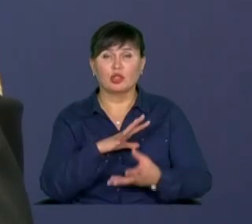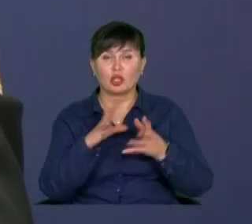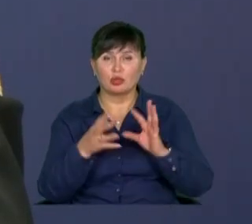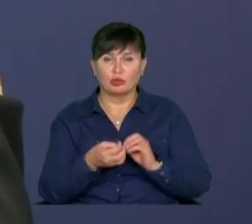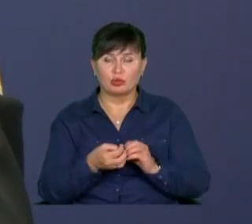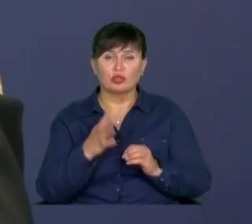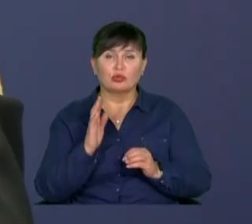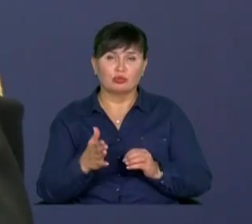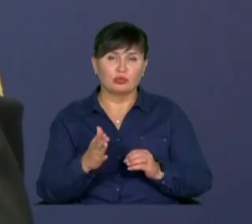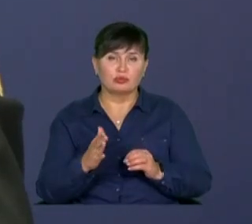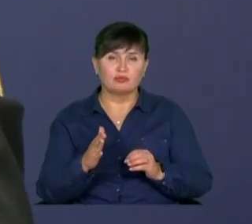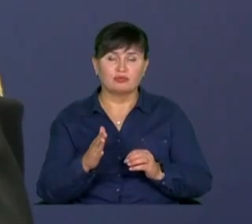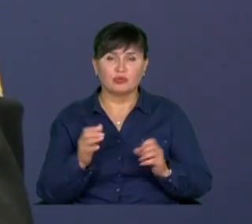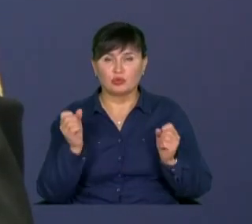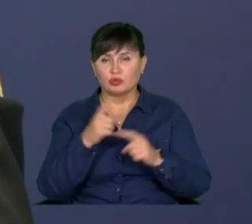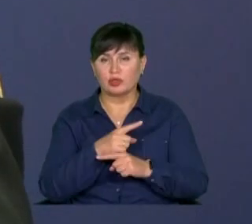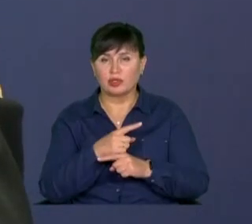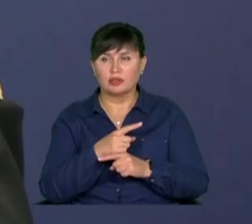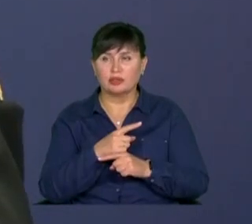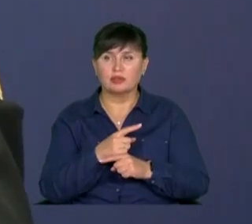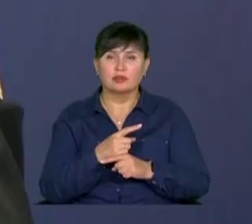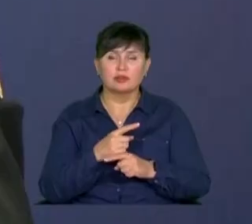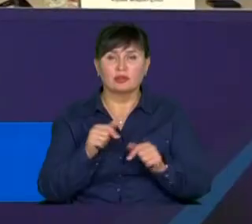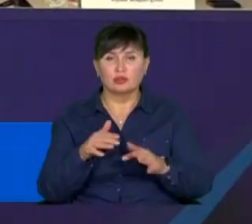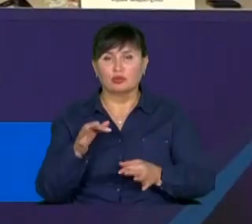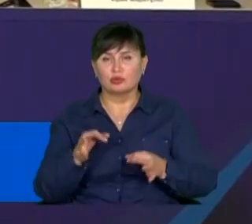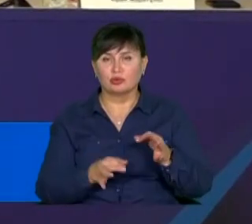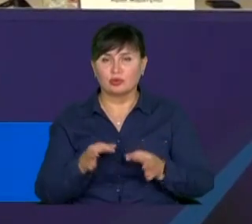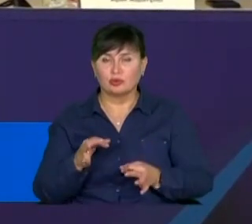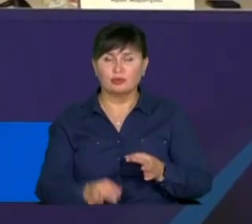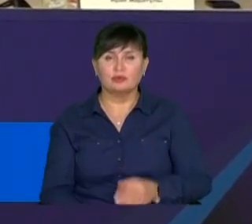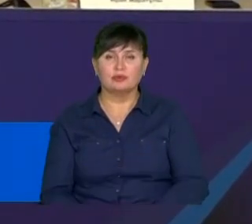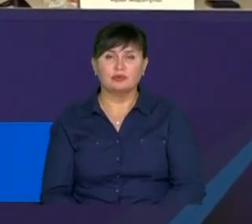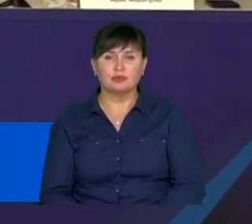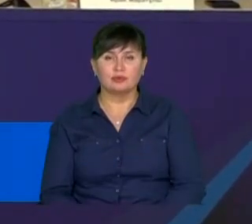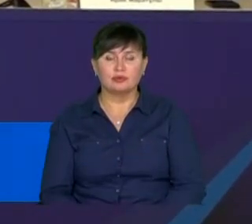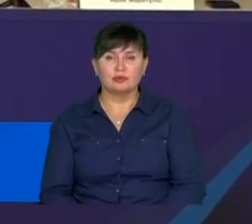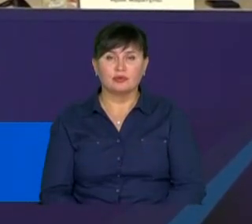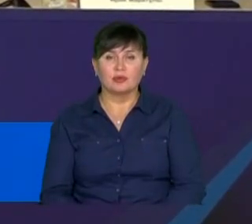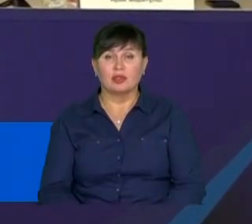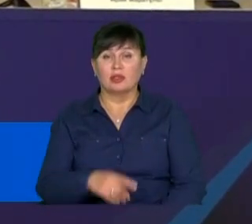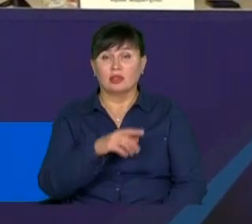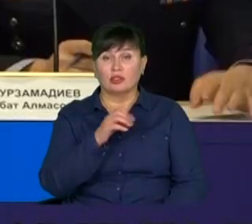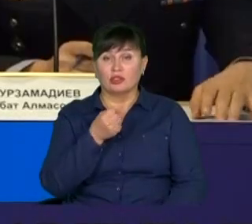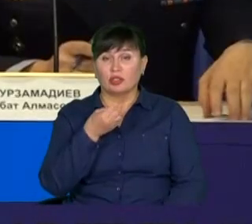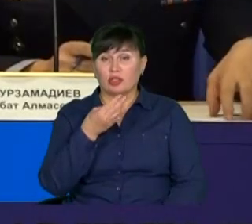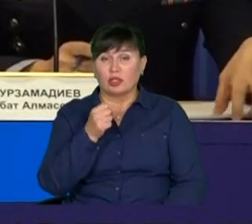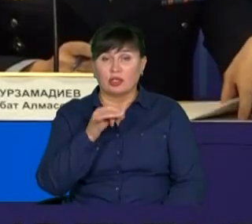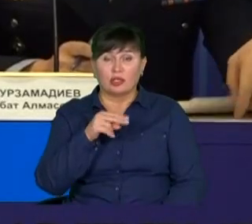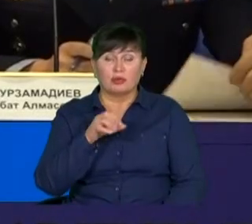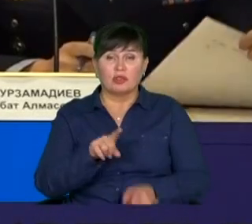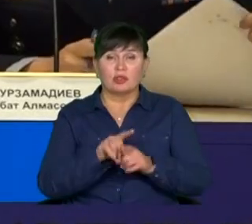степень вины определен судом. Сырым Шерипханов также рассказал, что